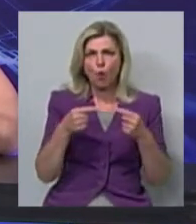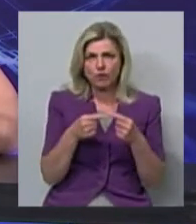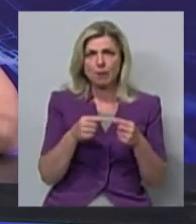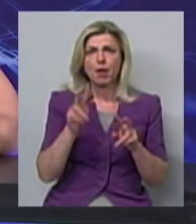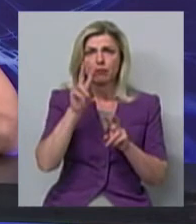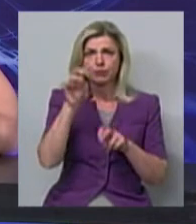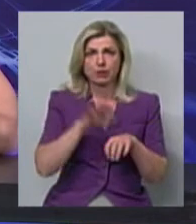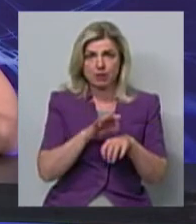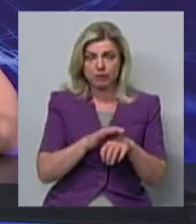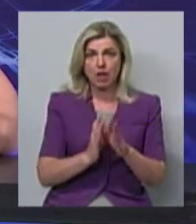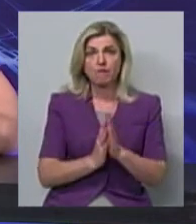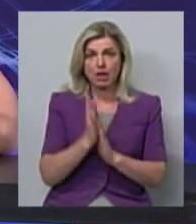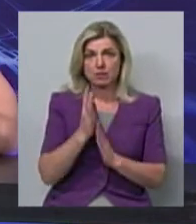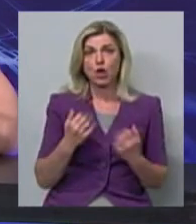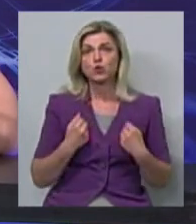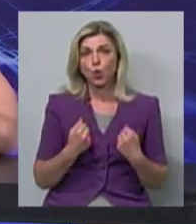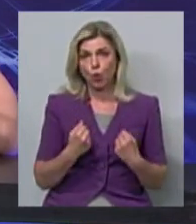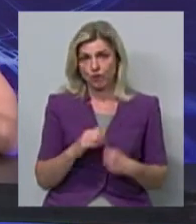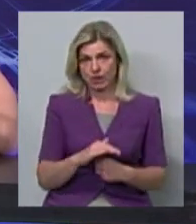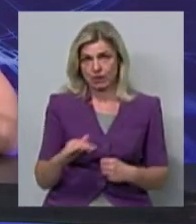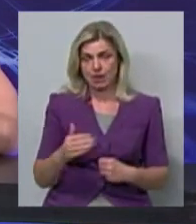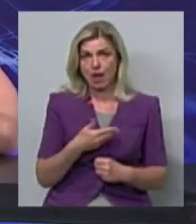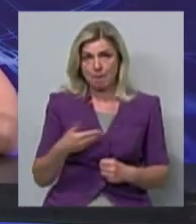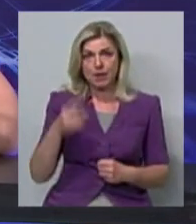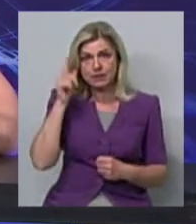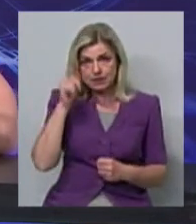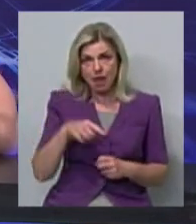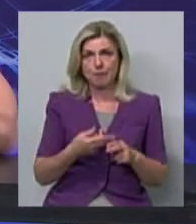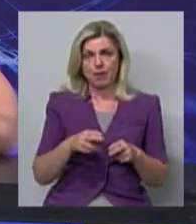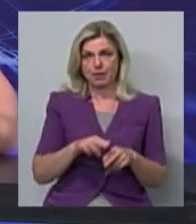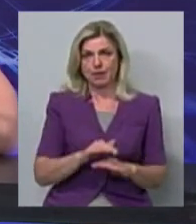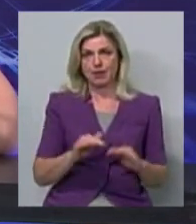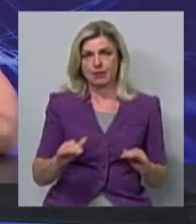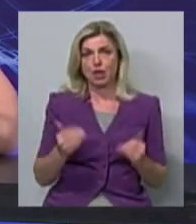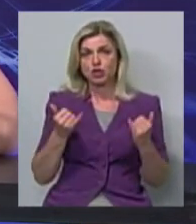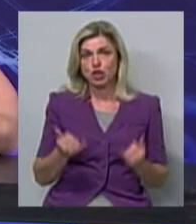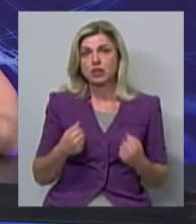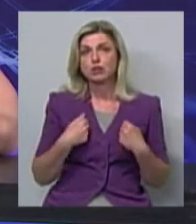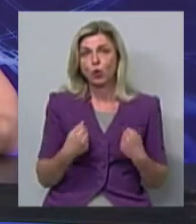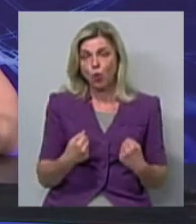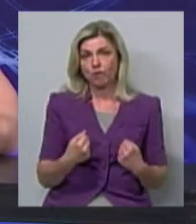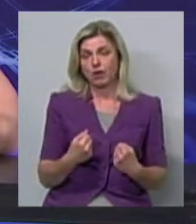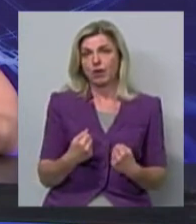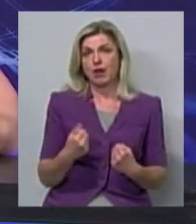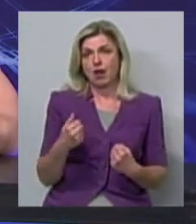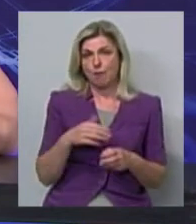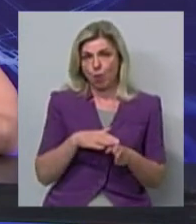диагнозе вырастают здоровыми детьми, и мы знаем этих детей, которые сейчас здоровые, полноценные